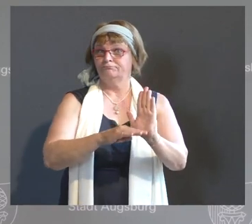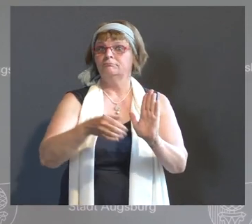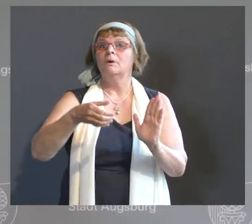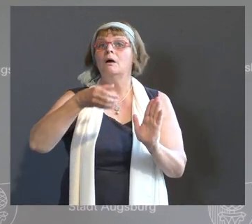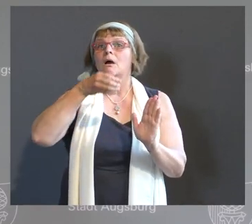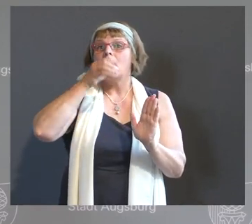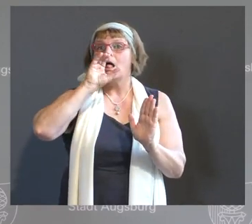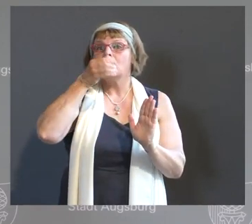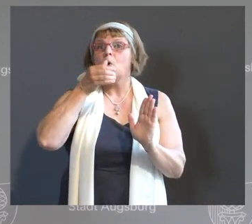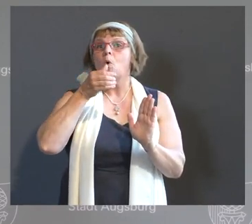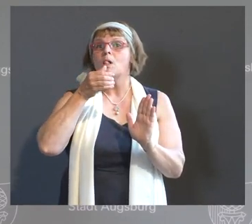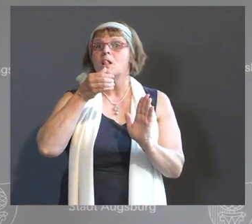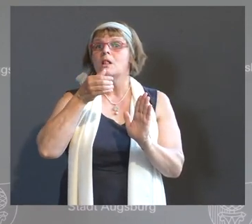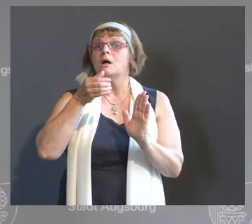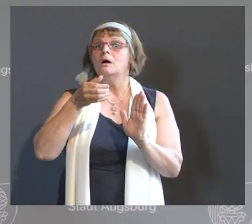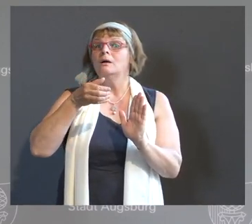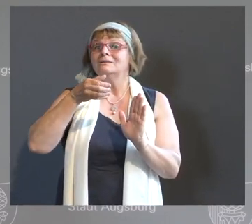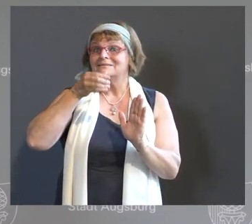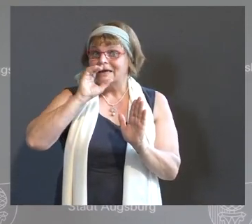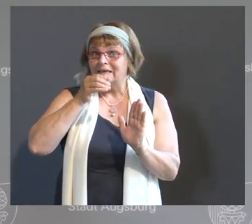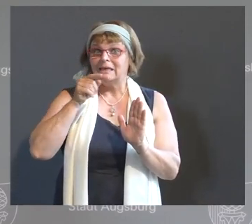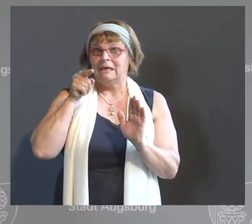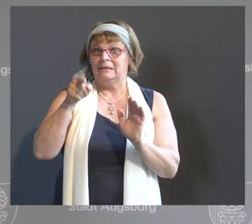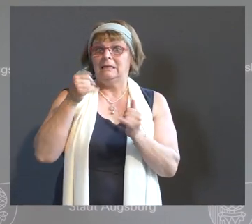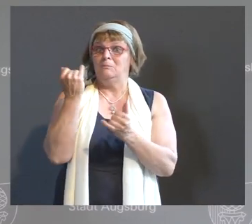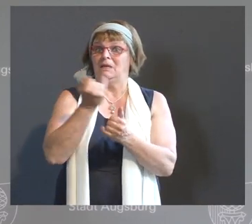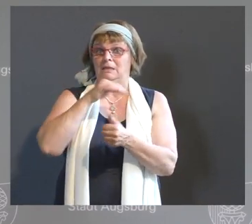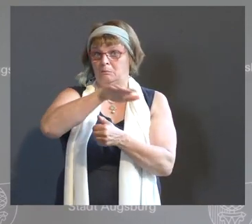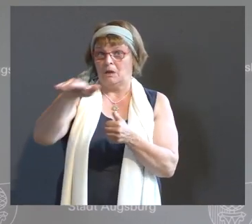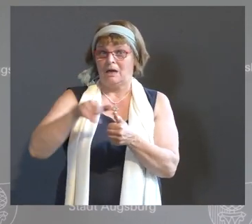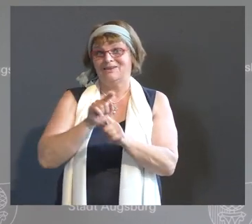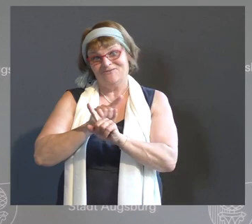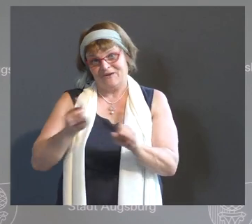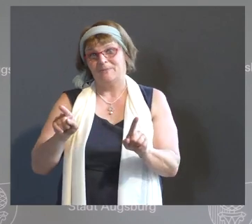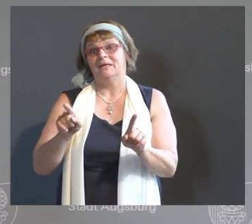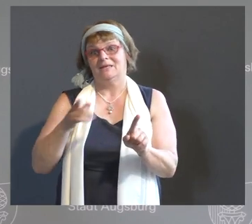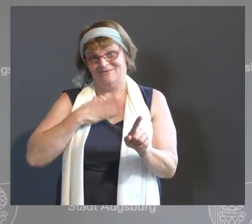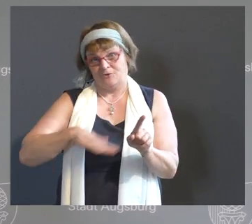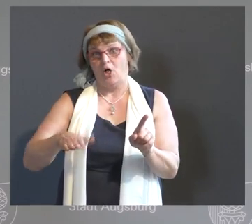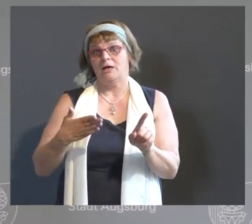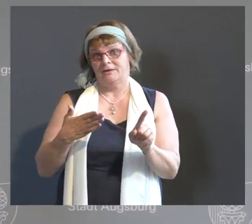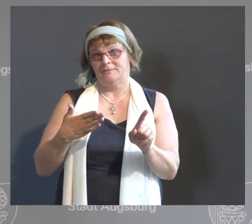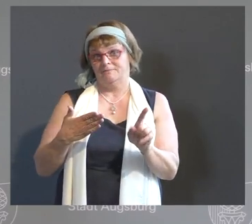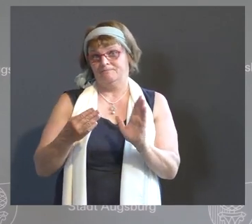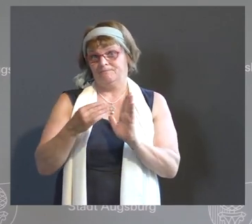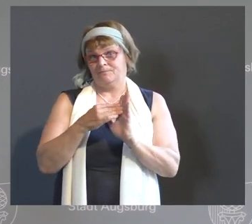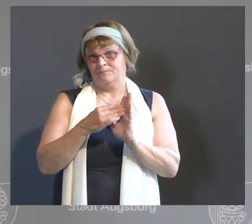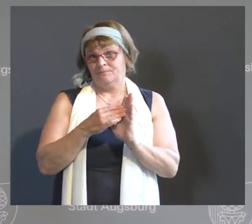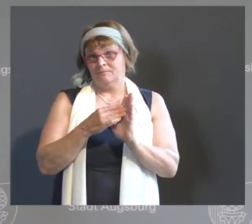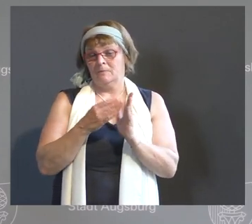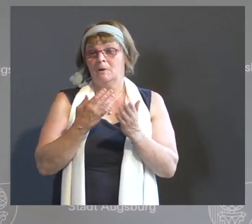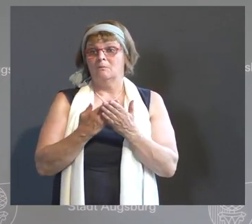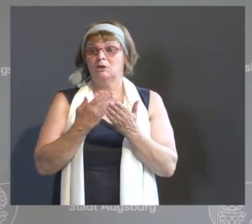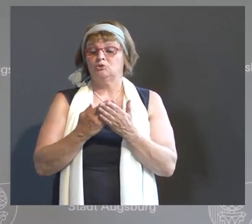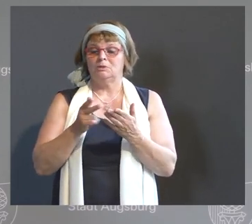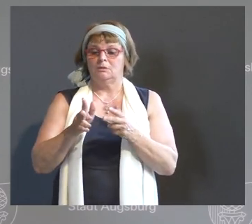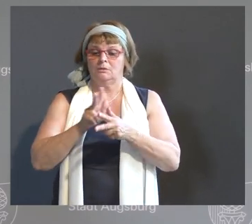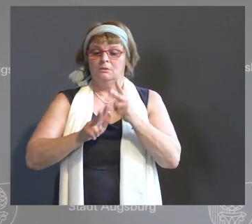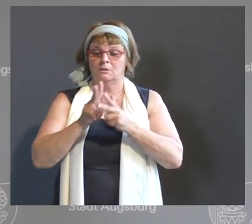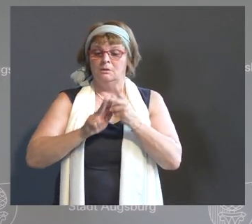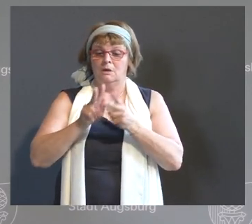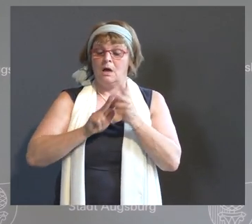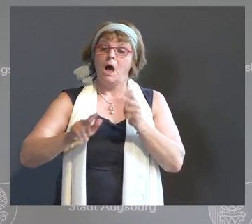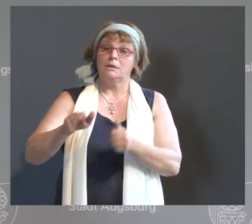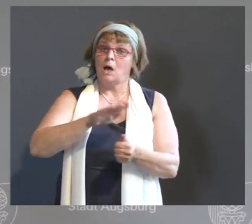heißt, es ist nicht nur der Verkauf verboten, sondern auch der Konsum in diesem Bereich. Das heißt, auch das Zusammensitzen, ich nehme zum Beispiel den Rathausplatz,